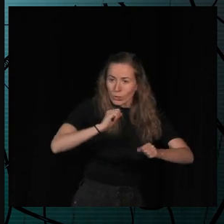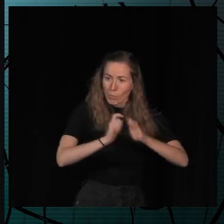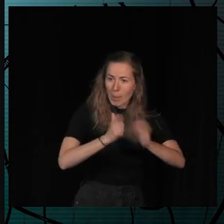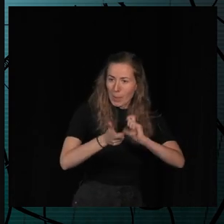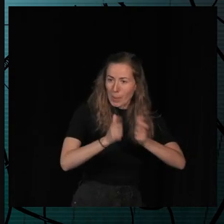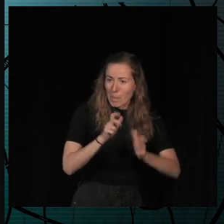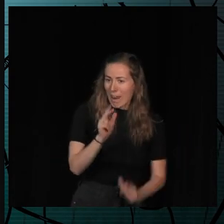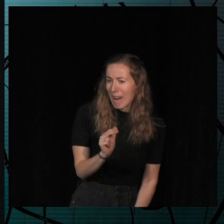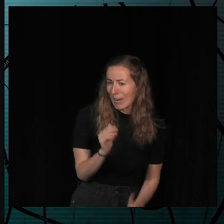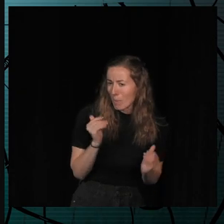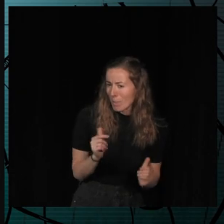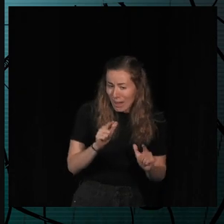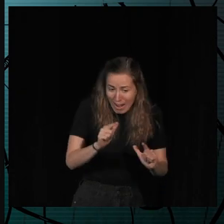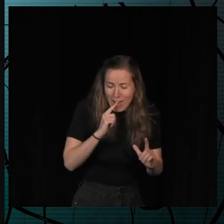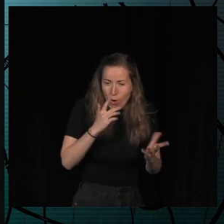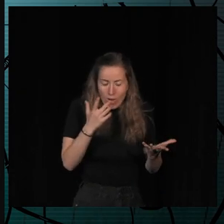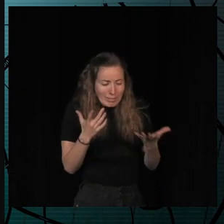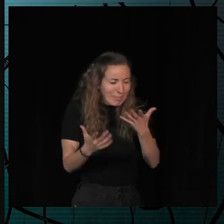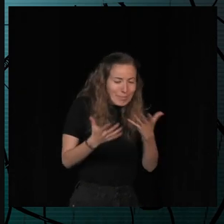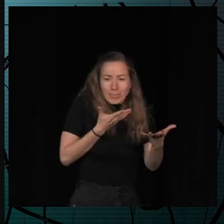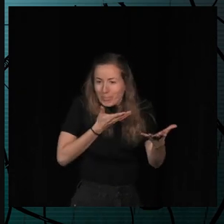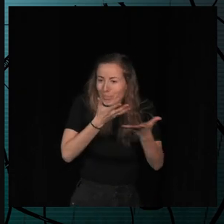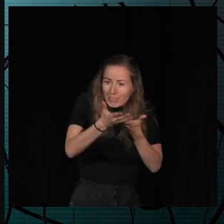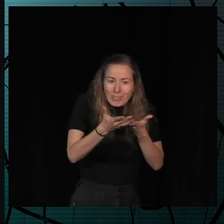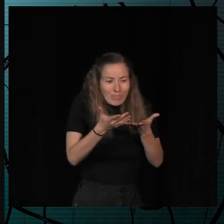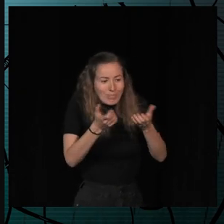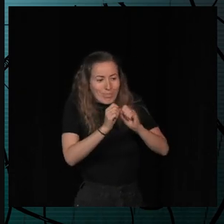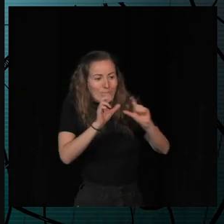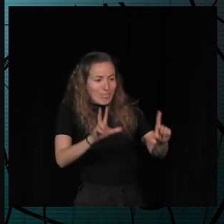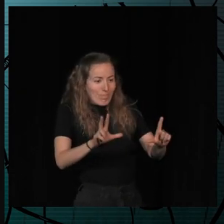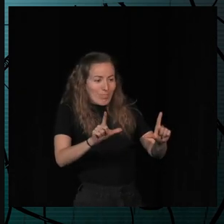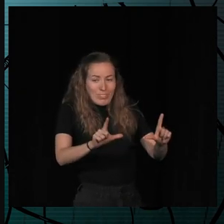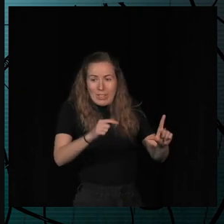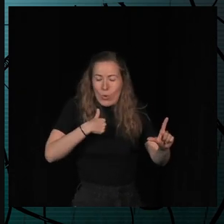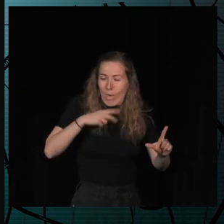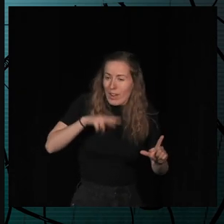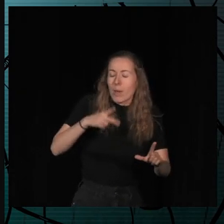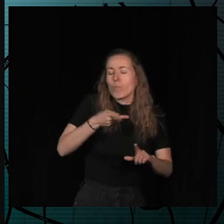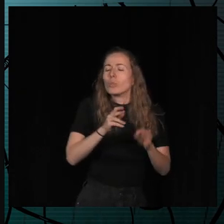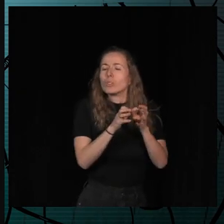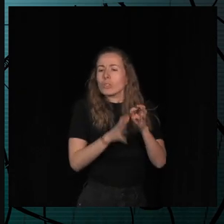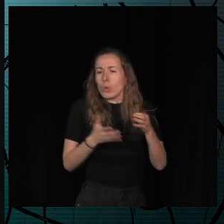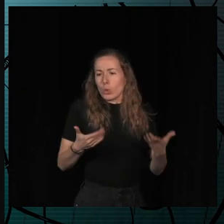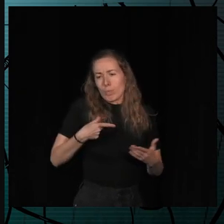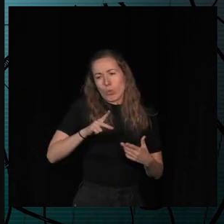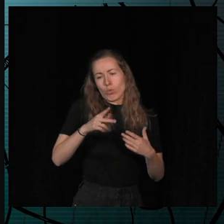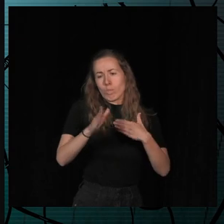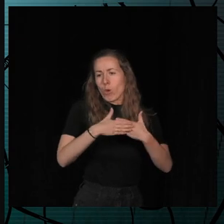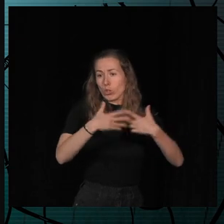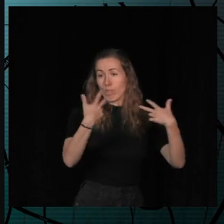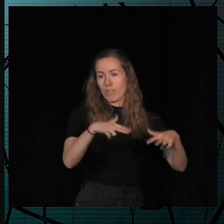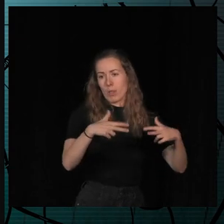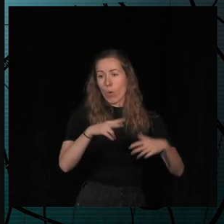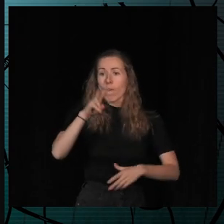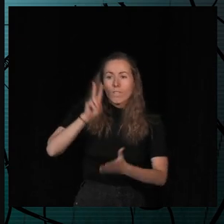et et quoi faire entre les deux euh pour l'instant les résultats montrent qu'on est plus proche d'une vidéo que d'une